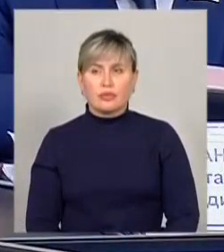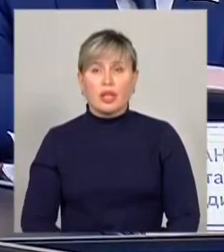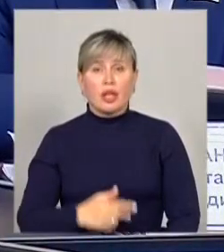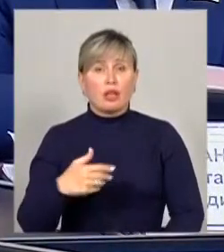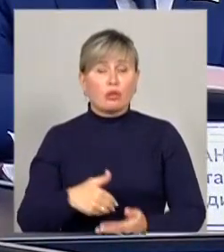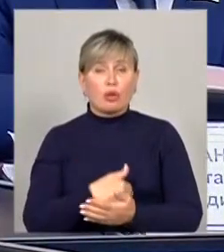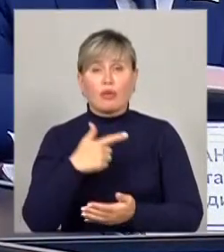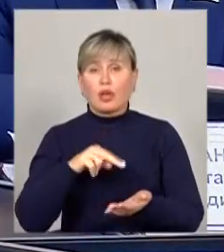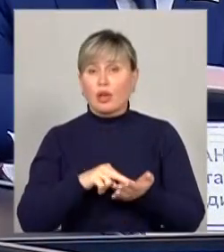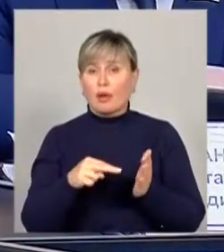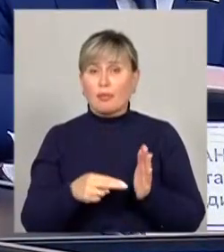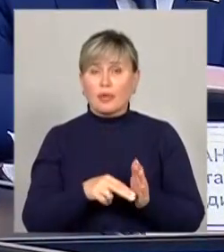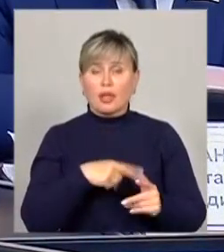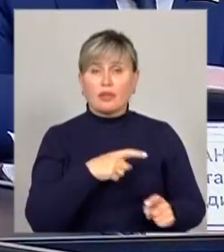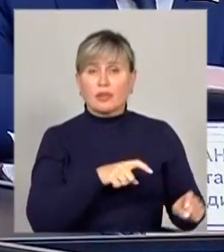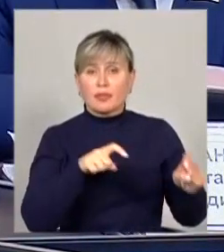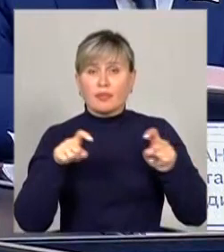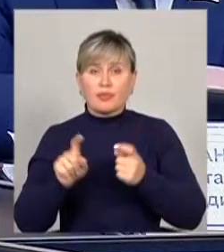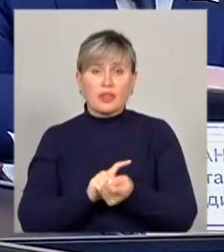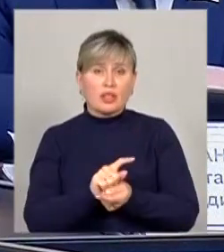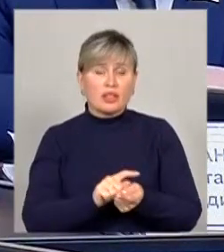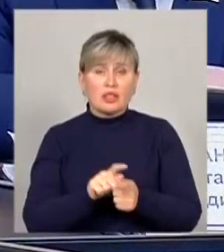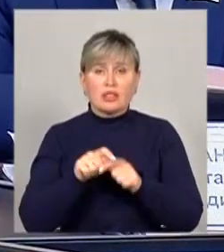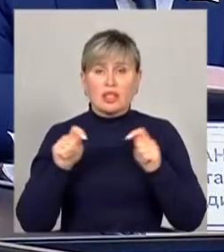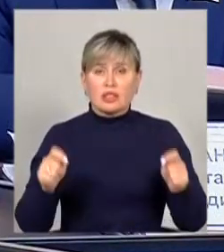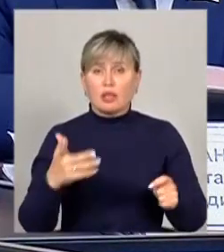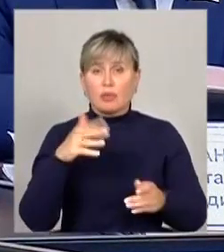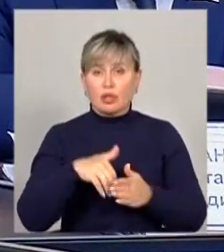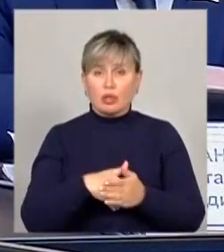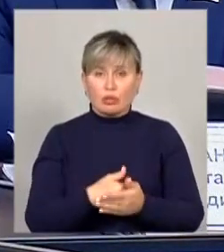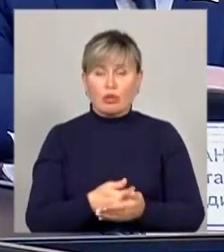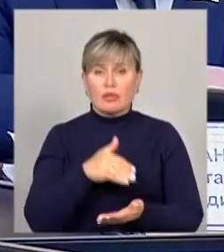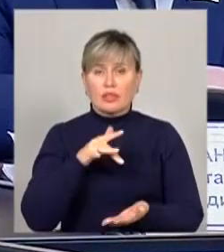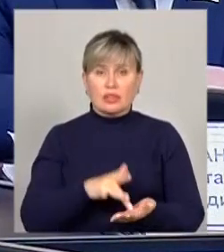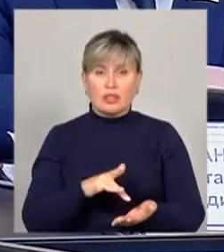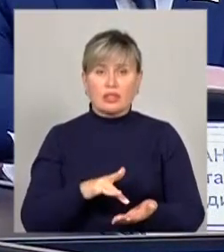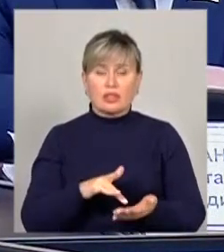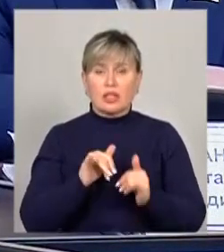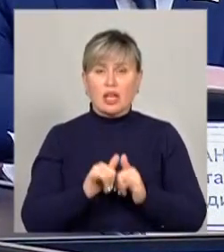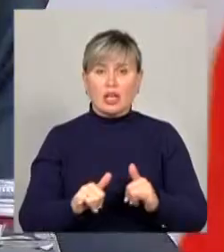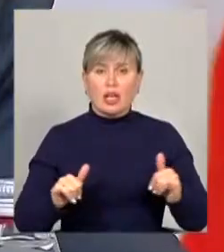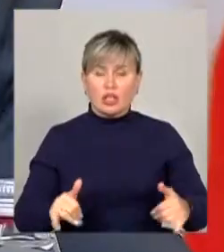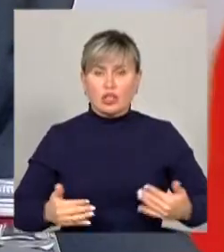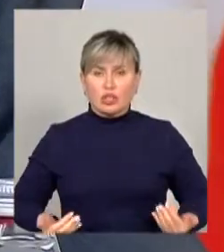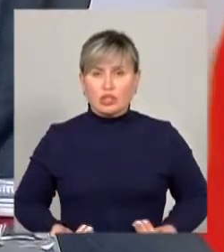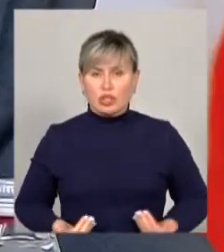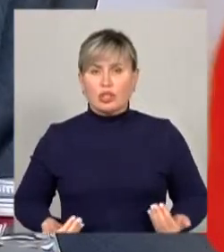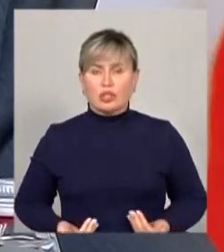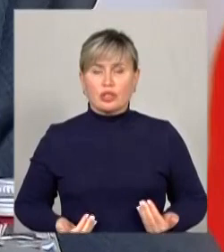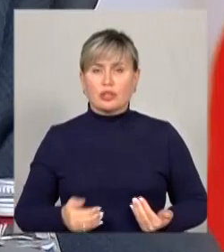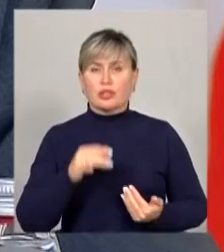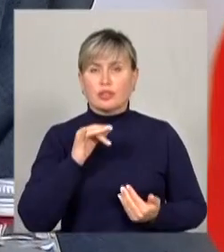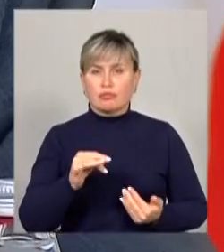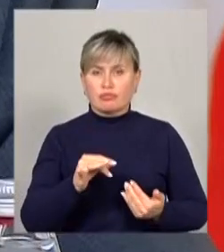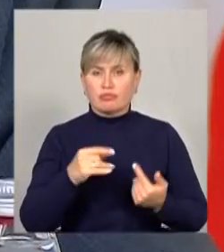план предусматривает переход на полицентричную модель развития созданием 5 новых полицентров с развитой жилищной, социальной, транспортной и